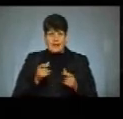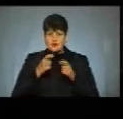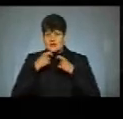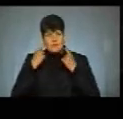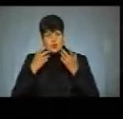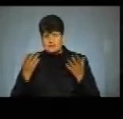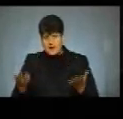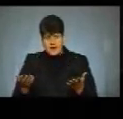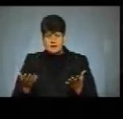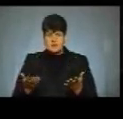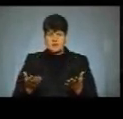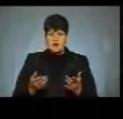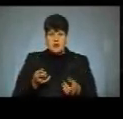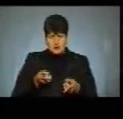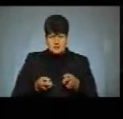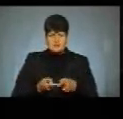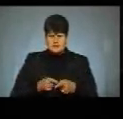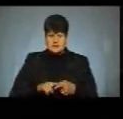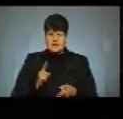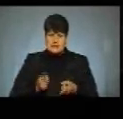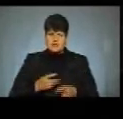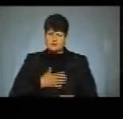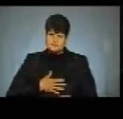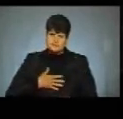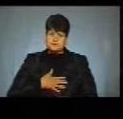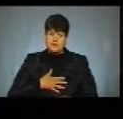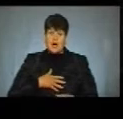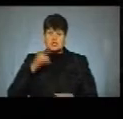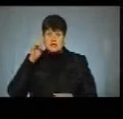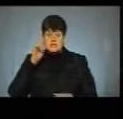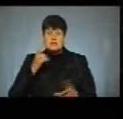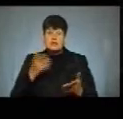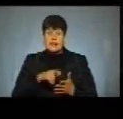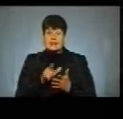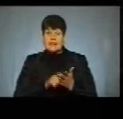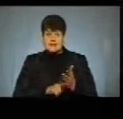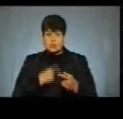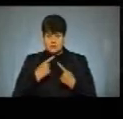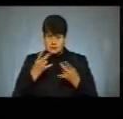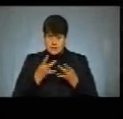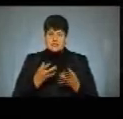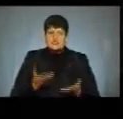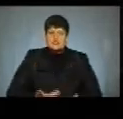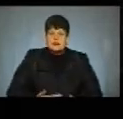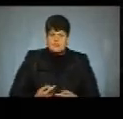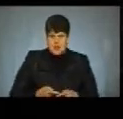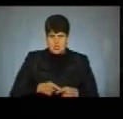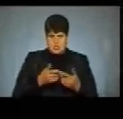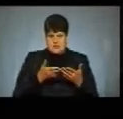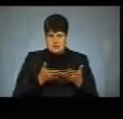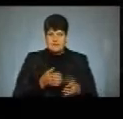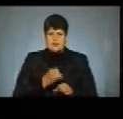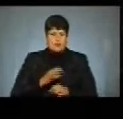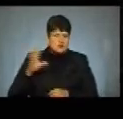чи ще щось. А воно дійсно ти переймаєшся. А коли ще знаєш, який ти маєш текст розказувати, ти дійсно живеш цим, і ти робиш